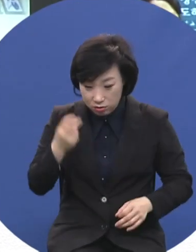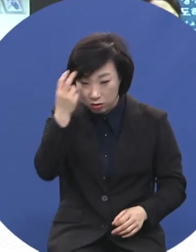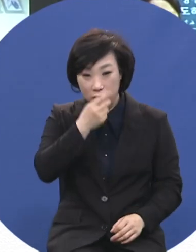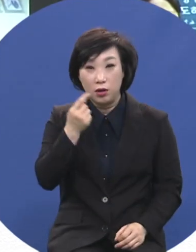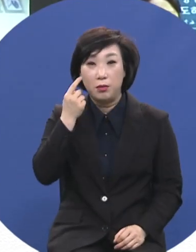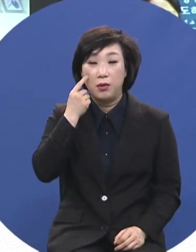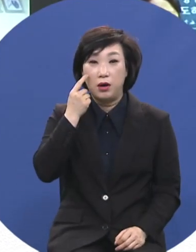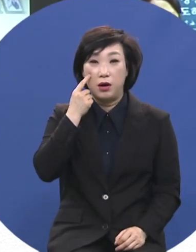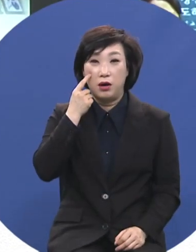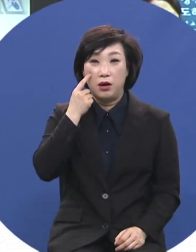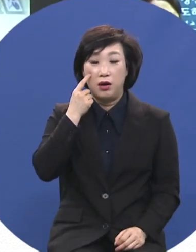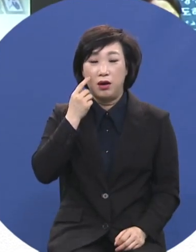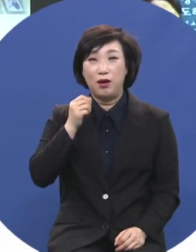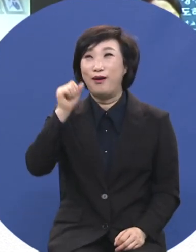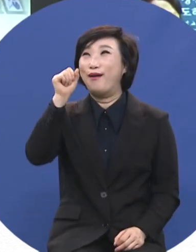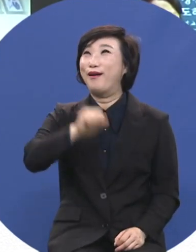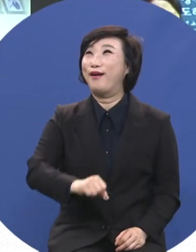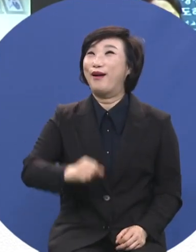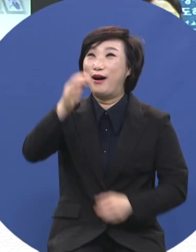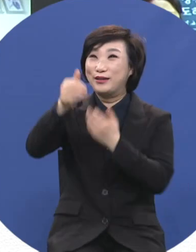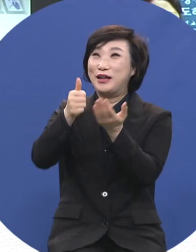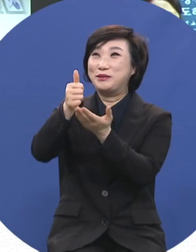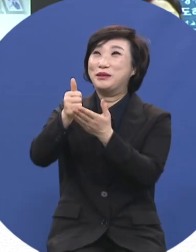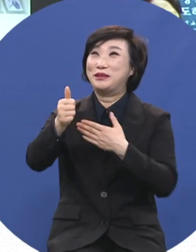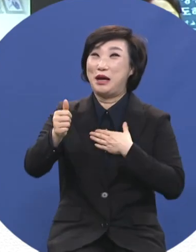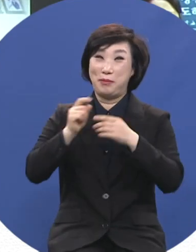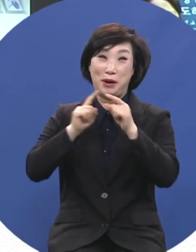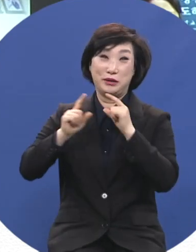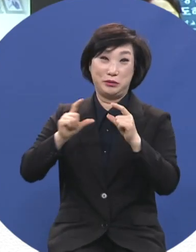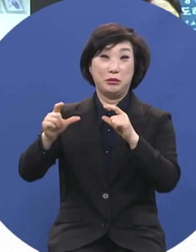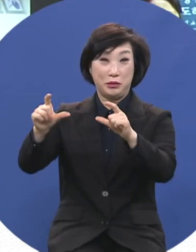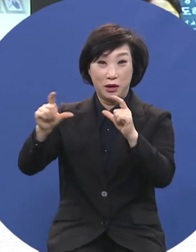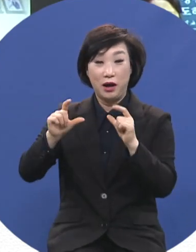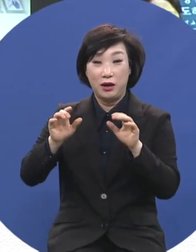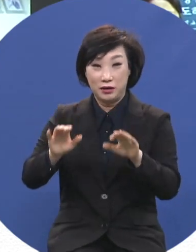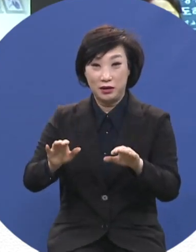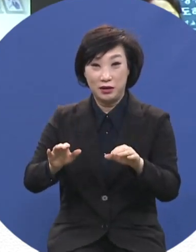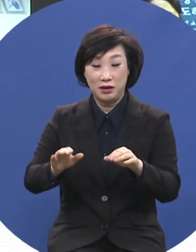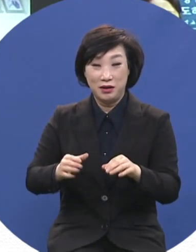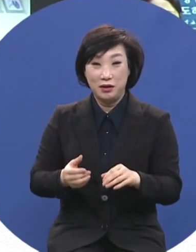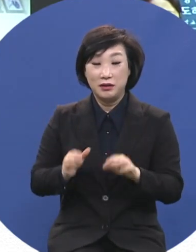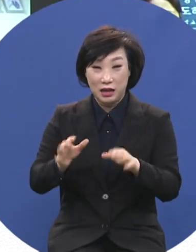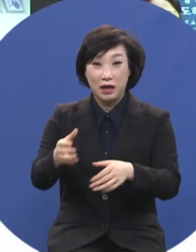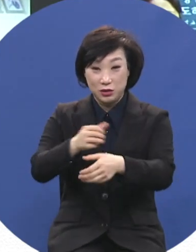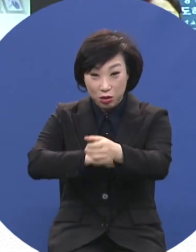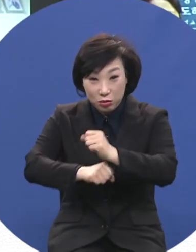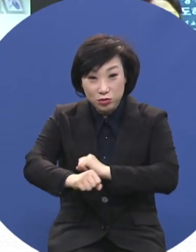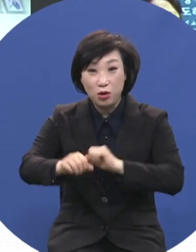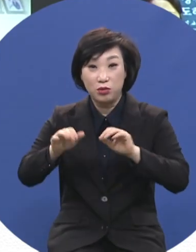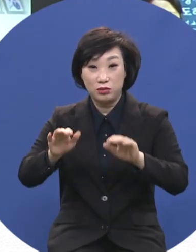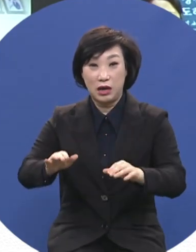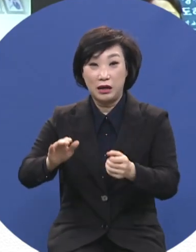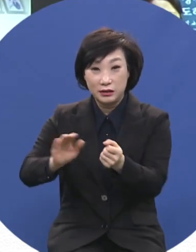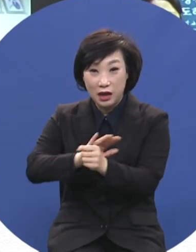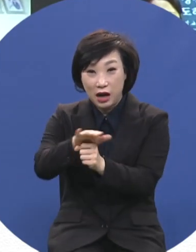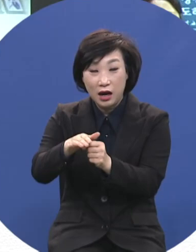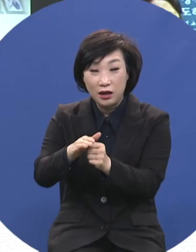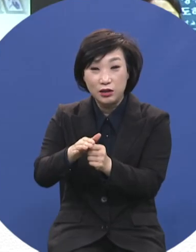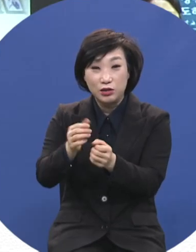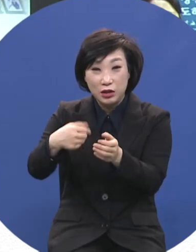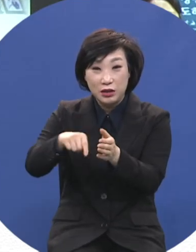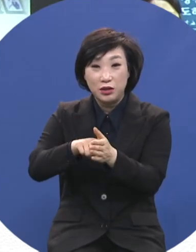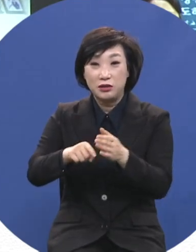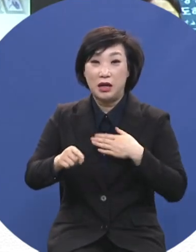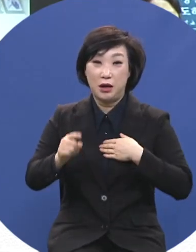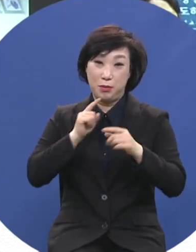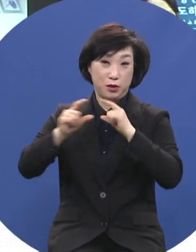쳐다보세요. 아, 하나님은 나에게 말씀을 통해서 적극적으로 사랑하려고